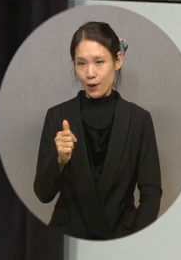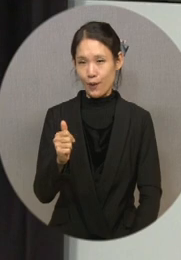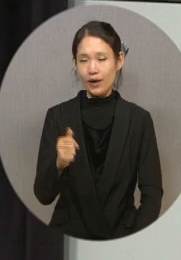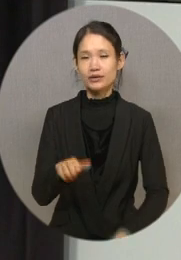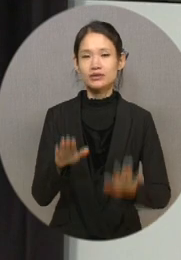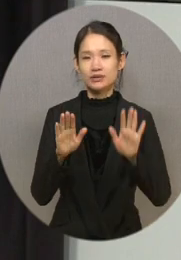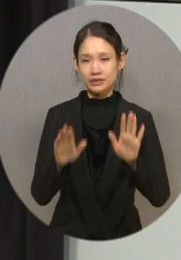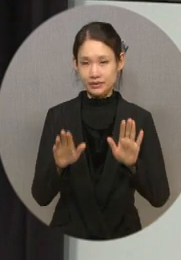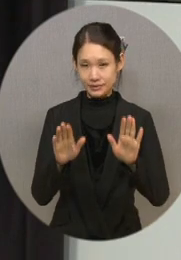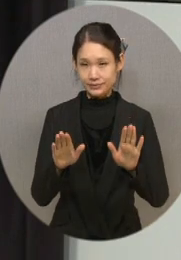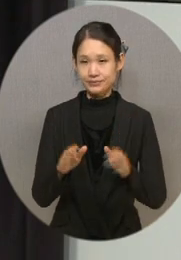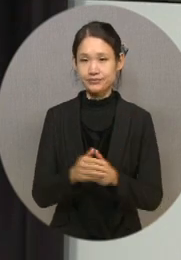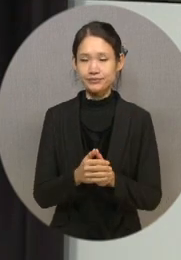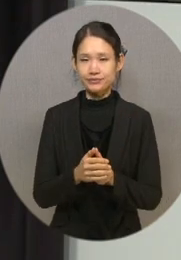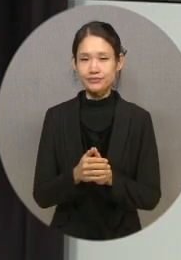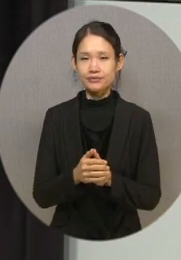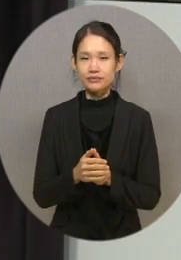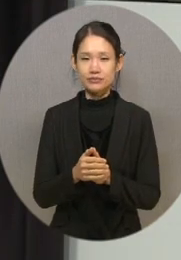현재